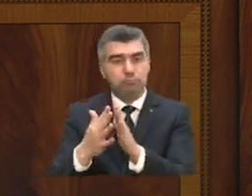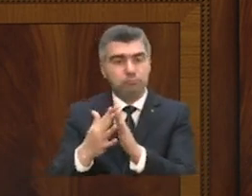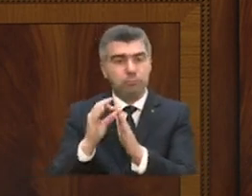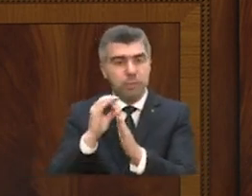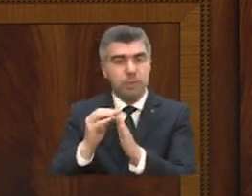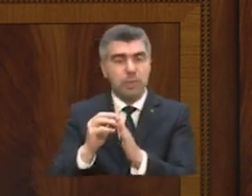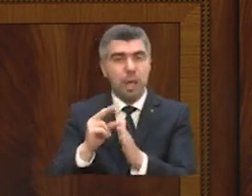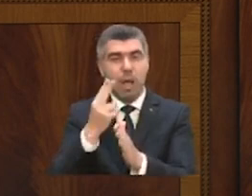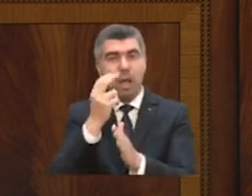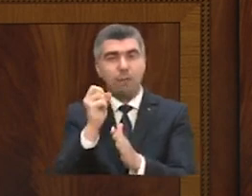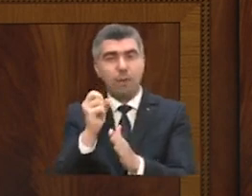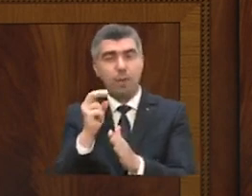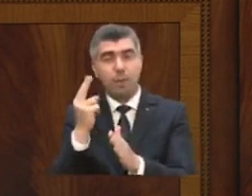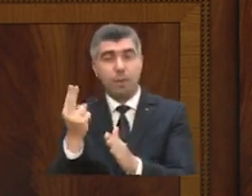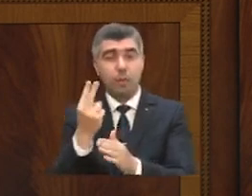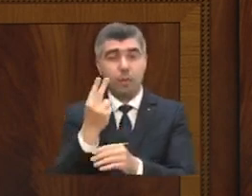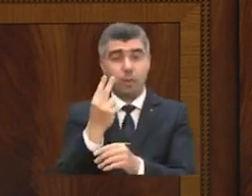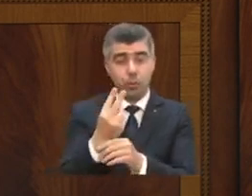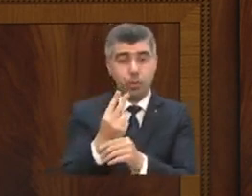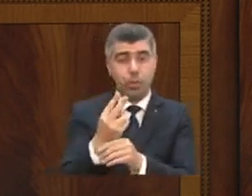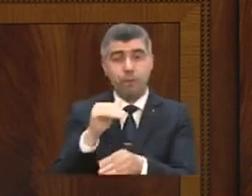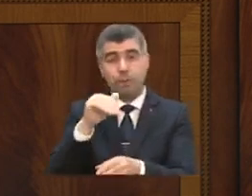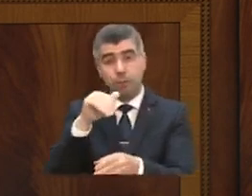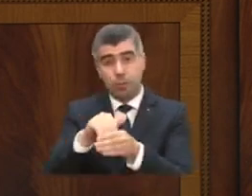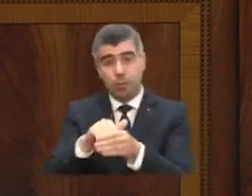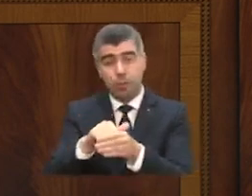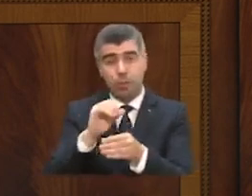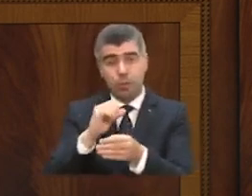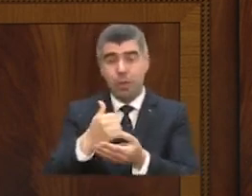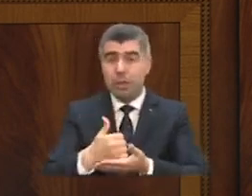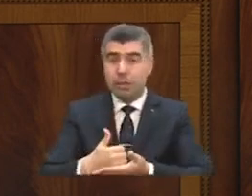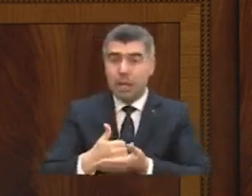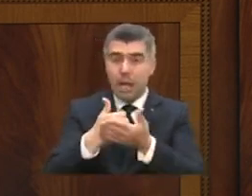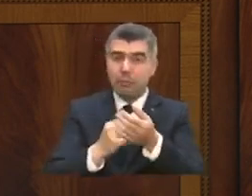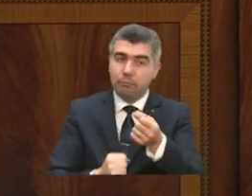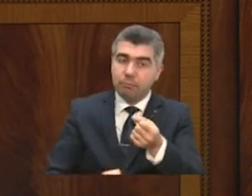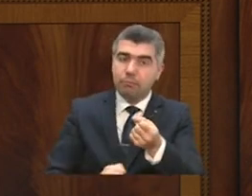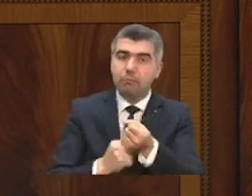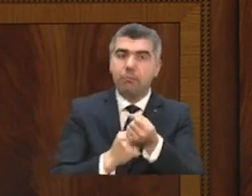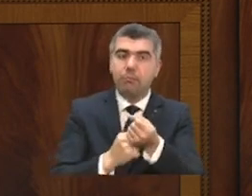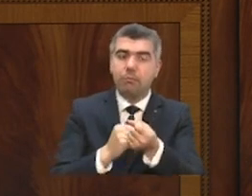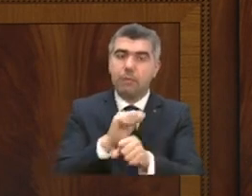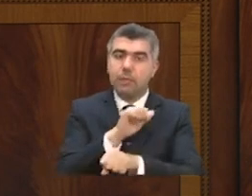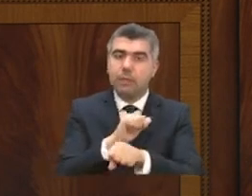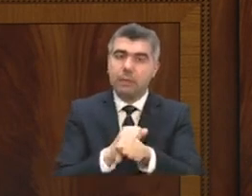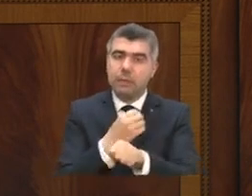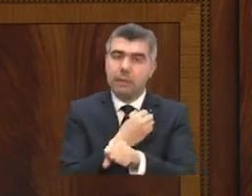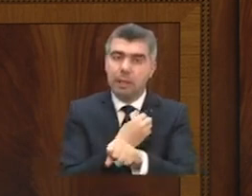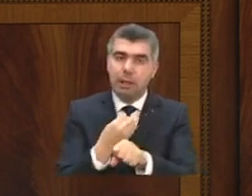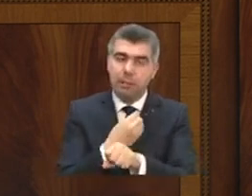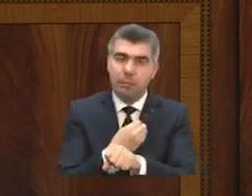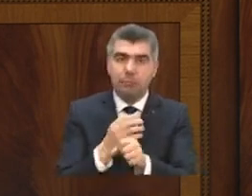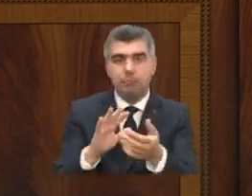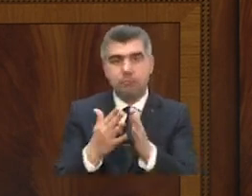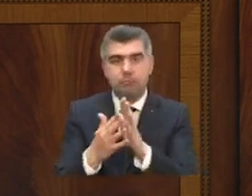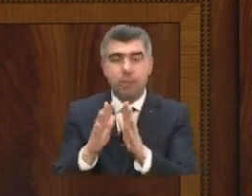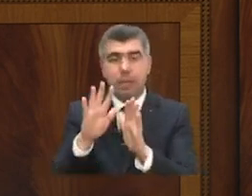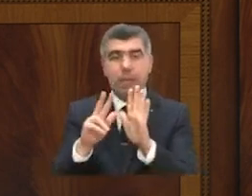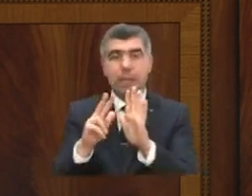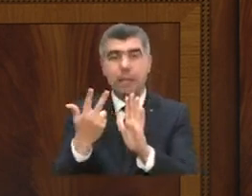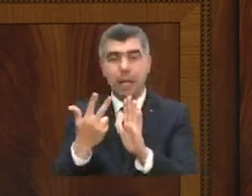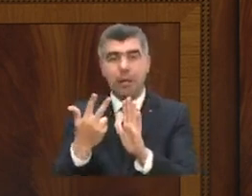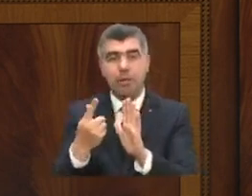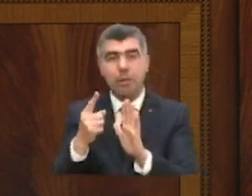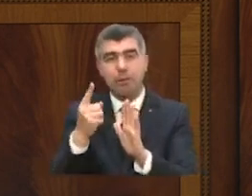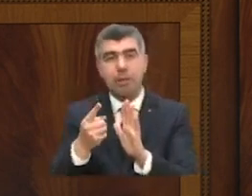برسم سنة 2022 لصندوق دعم الحماية الاجتماعية والتماسك الاجتماعي تبلغ 13.4 مليار